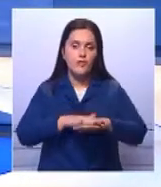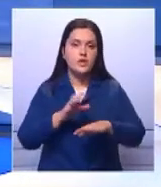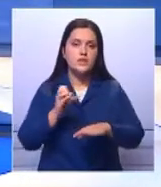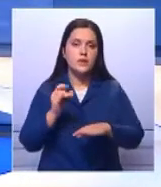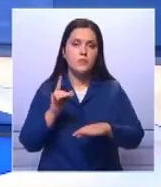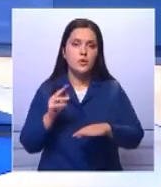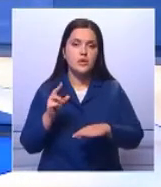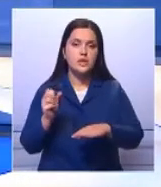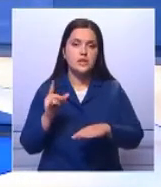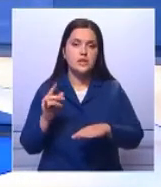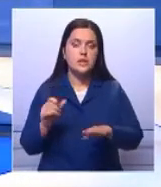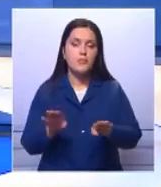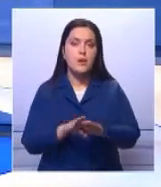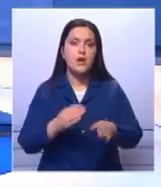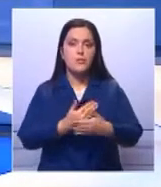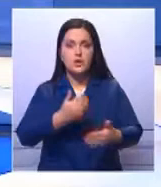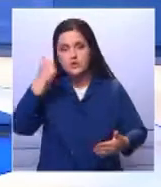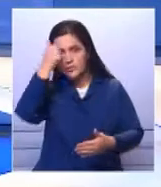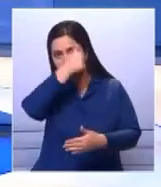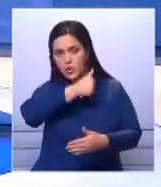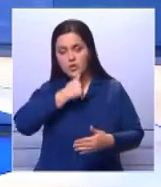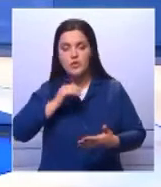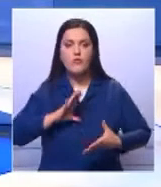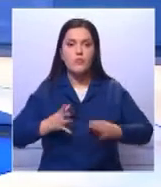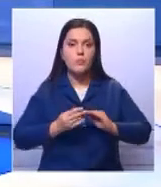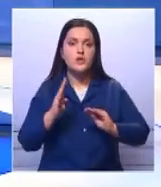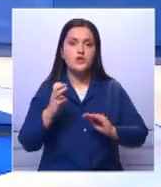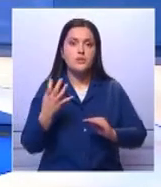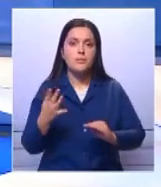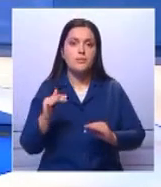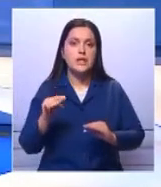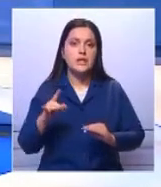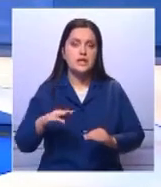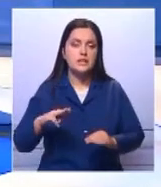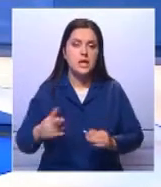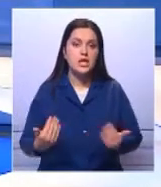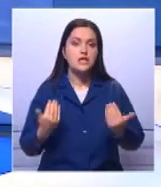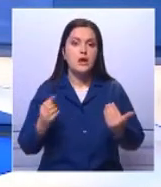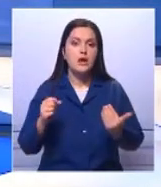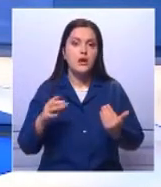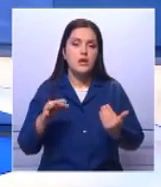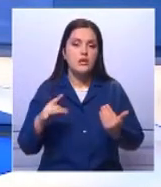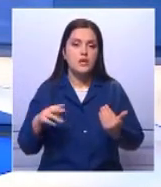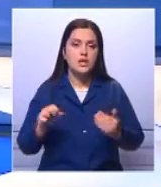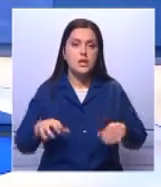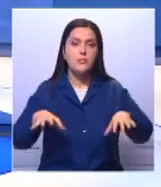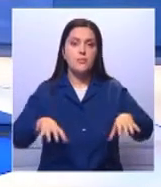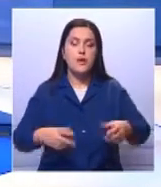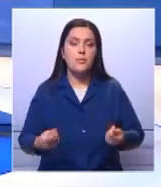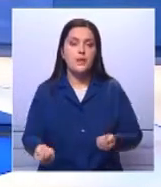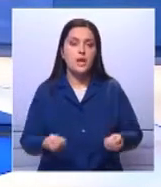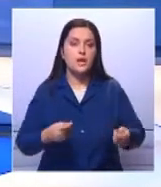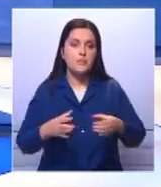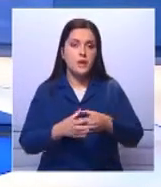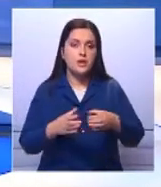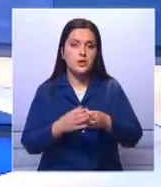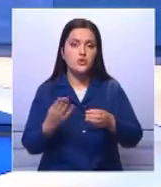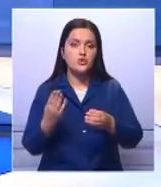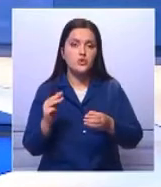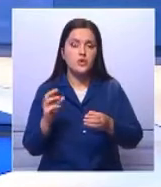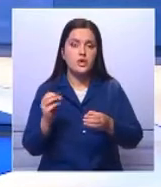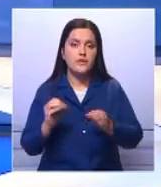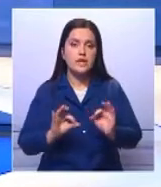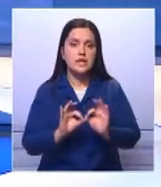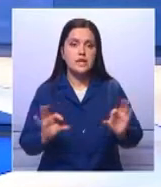фонда «Самрук-Казына» по сравнению с прошлым годом и составила 405 миллиардов тенге. Сегодня в Акурде председатель правления компании